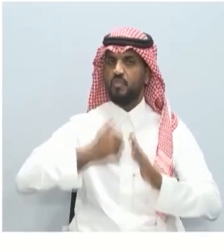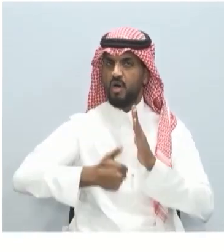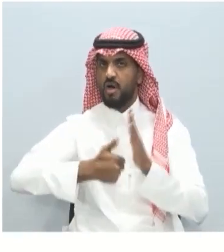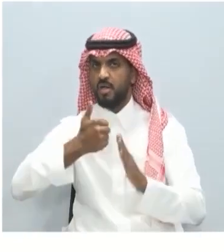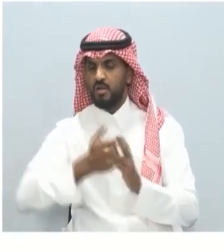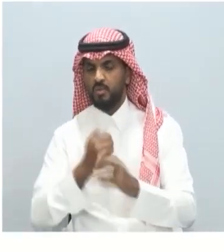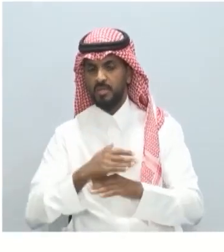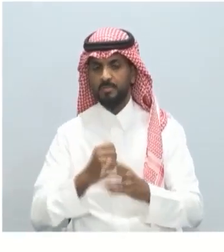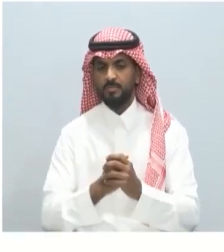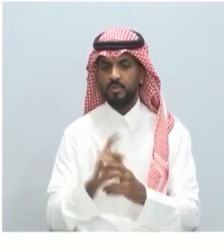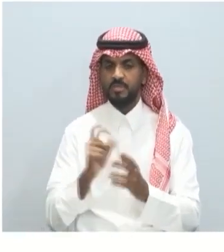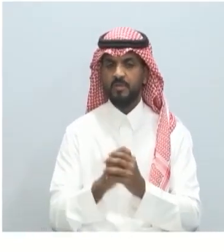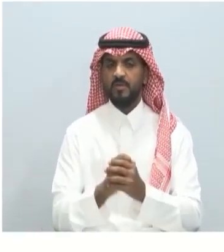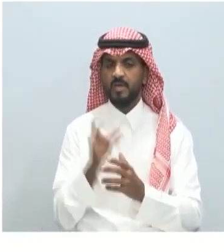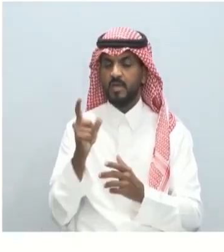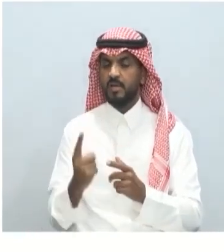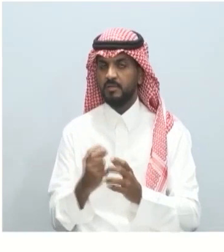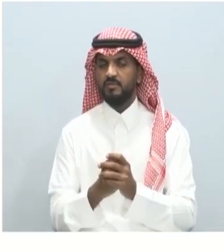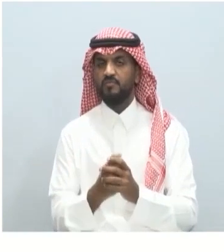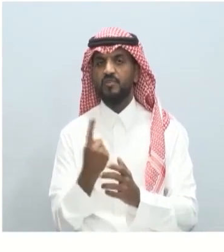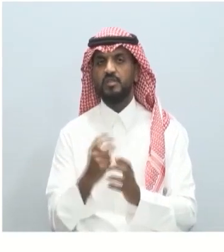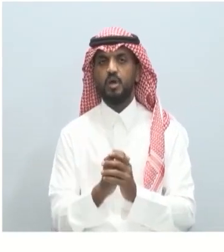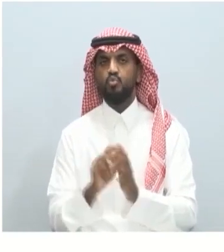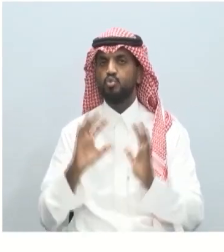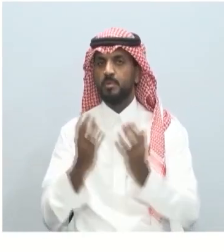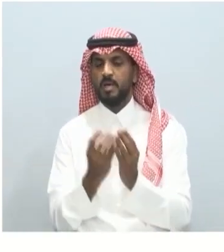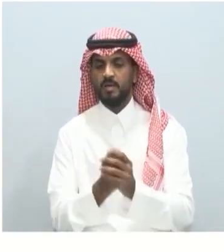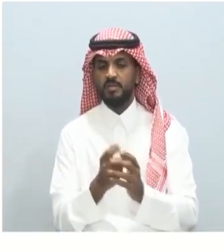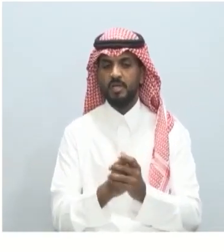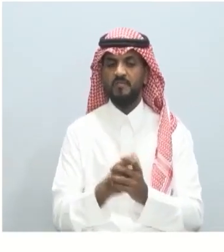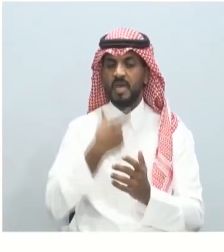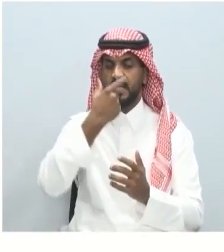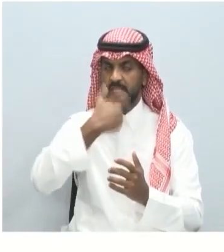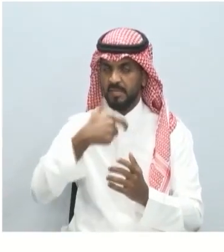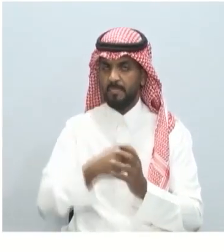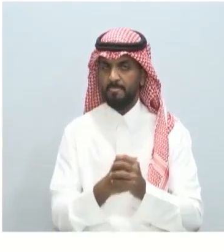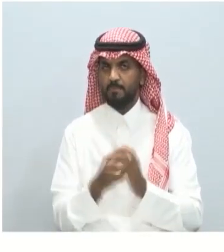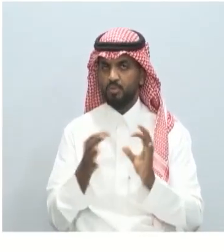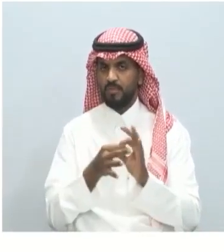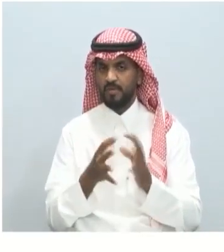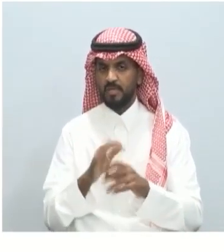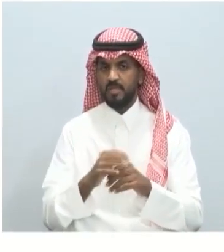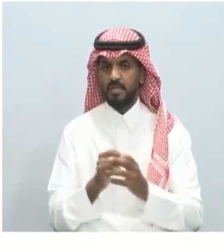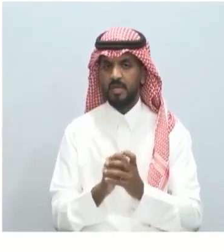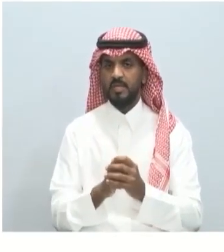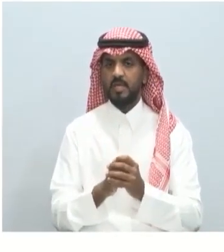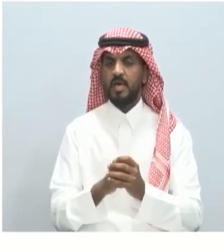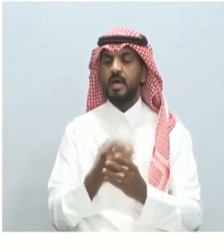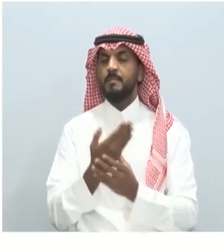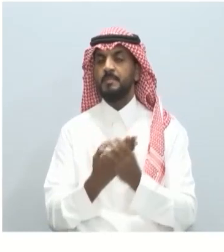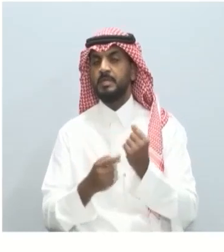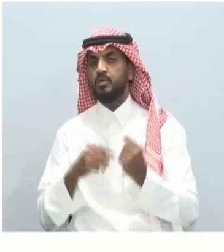والاداب وكل ذلك ليس في خير احد فردا او جماعه جاء في حديث متفق عليه عن ابن هر عن ابي